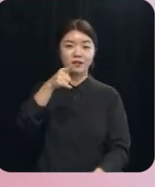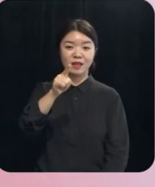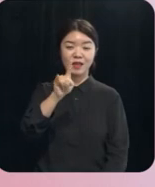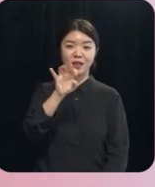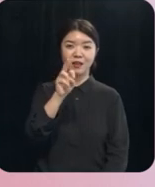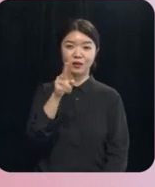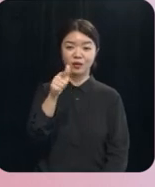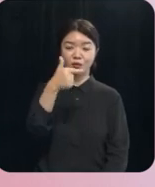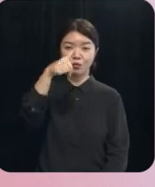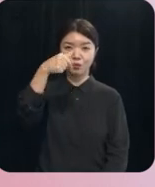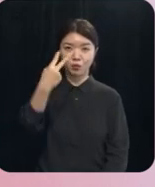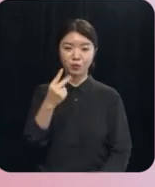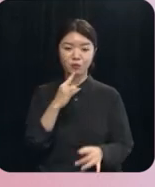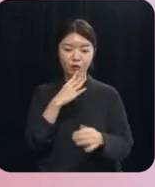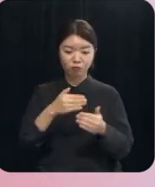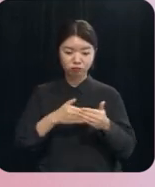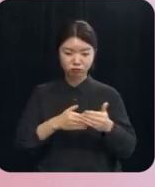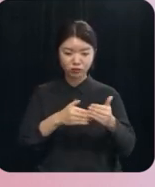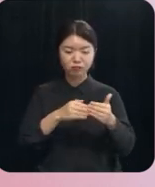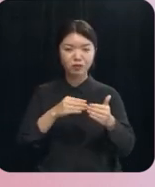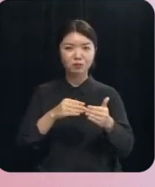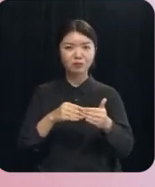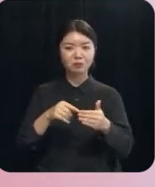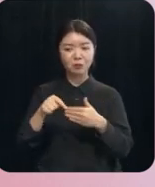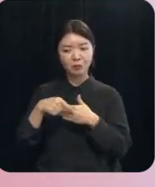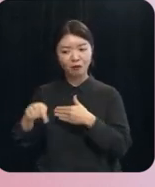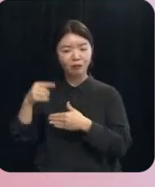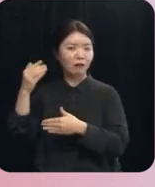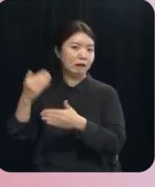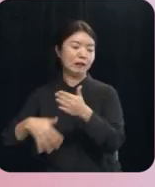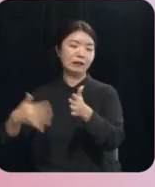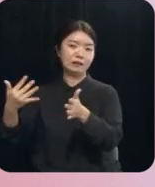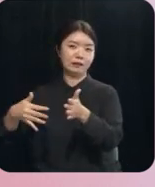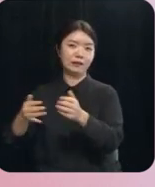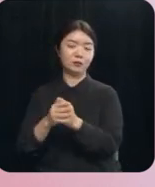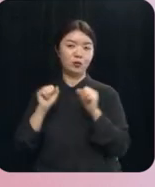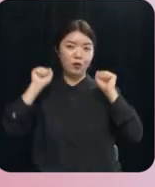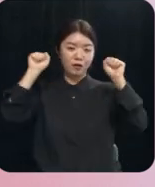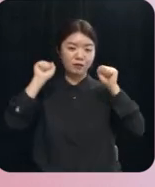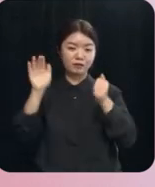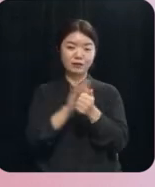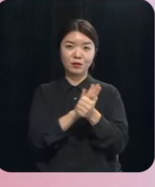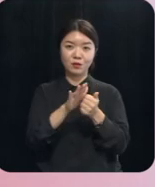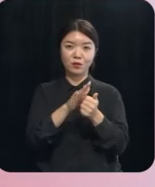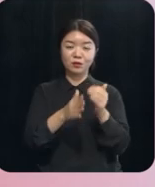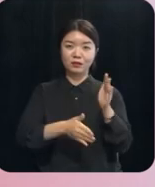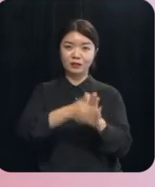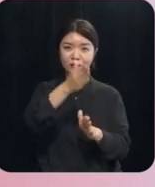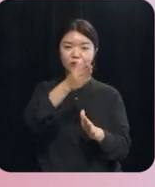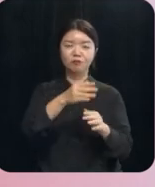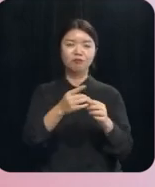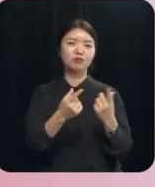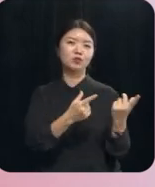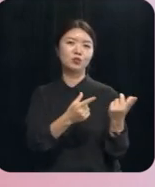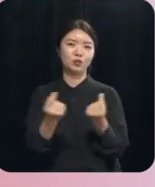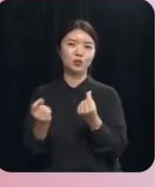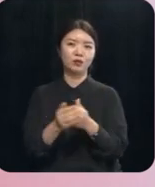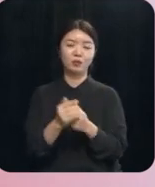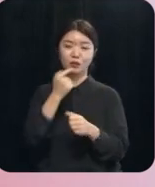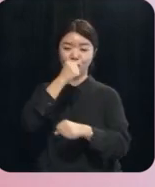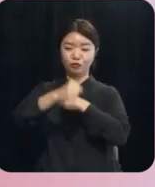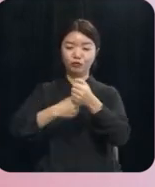놓고 현재 더 이상 추진되지 않고 있습니다. 헬스케어 시티 마찬가지입니다. 이런 부분은 민주당의